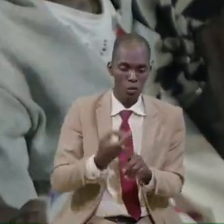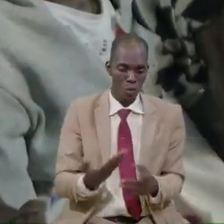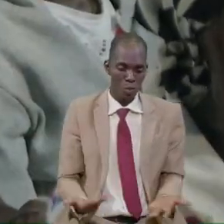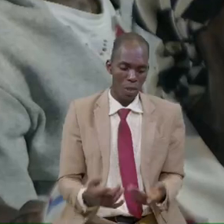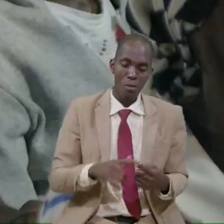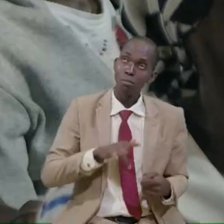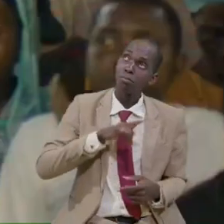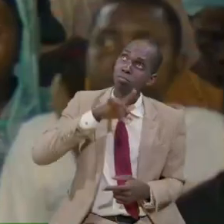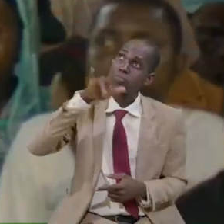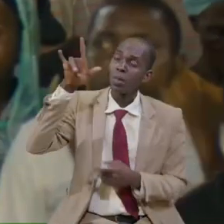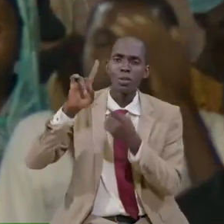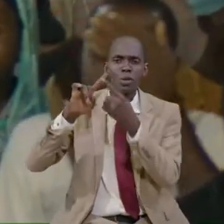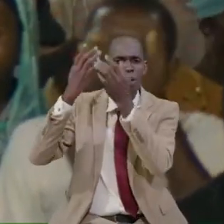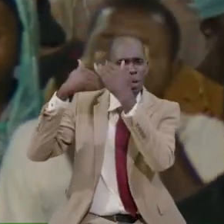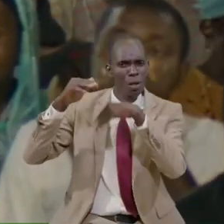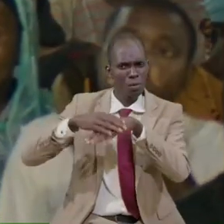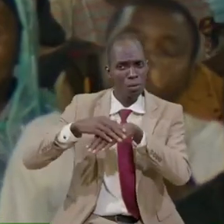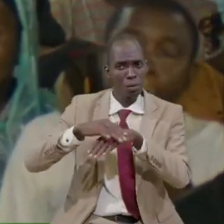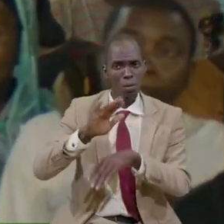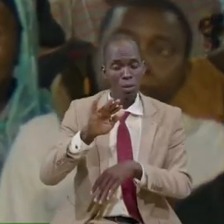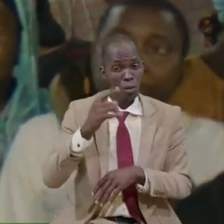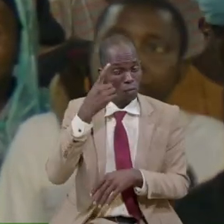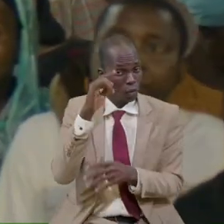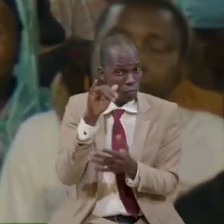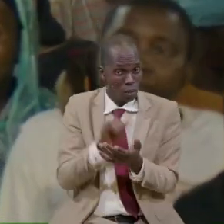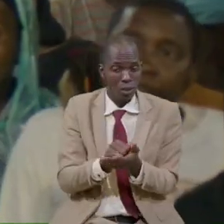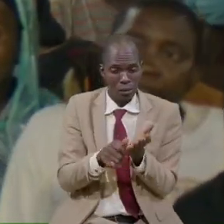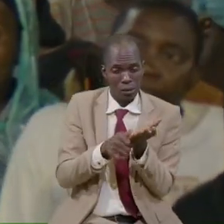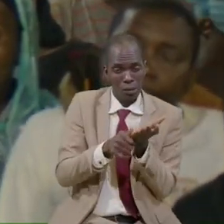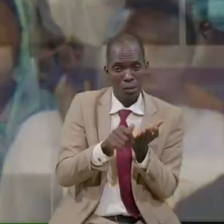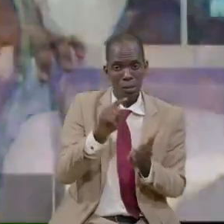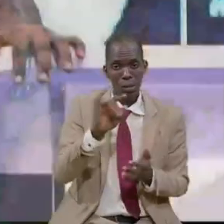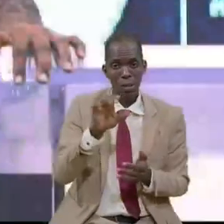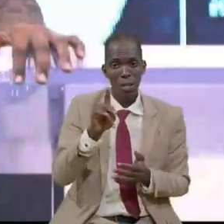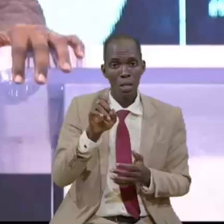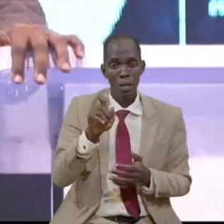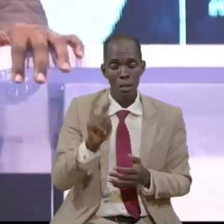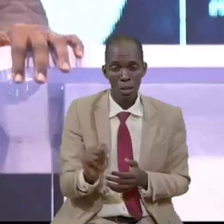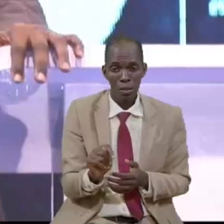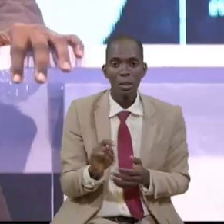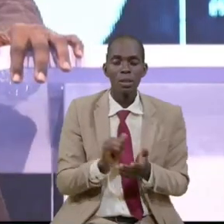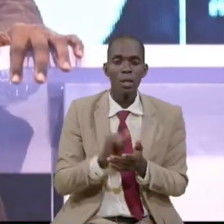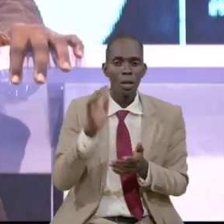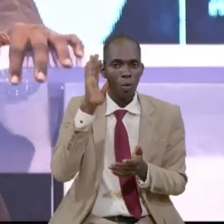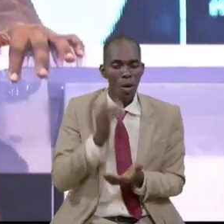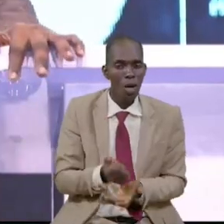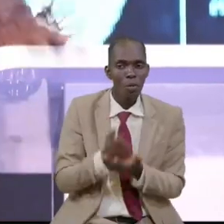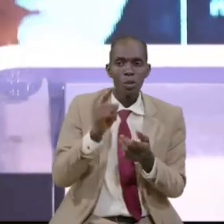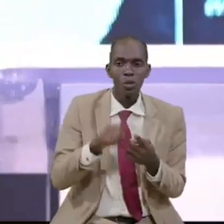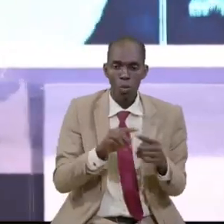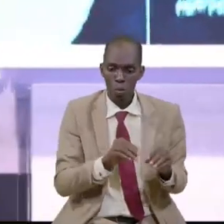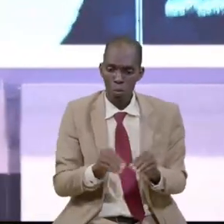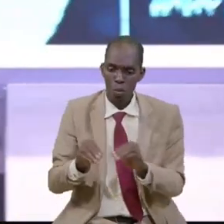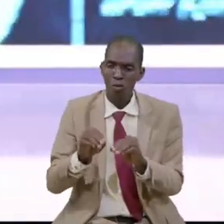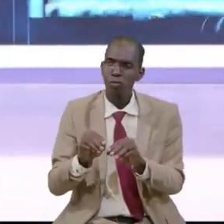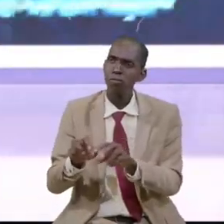Même cela, est-ce que vous pouvez payer pour cela? Est-ce que vous pouvez payer pour ce ticket? Un billet